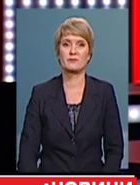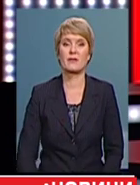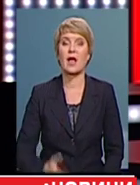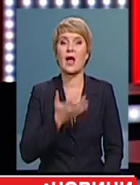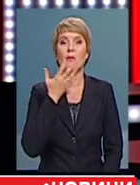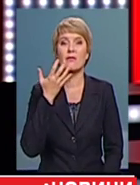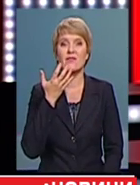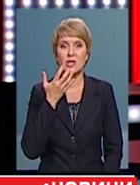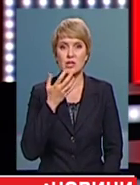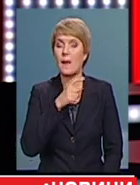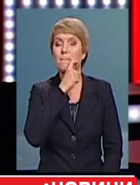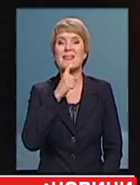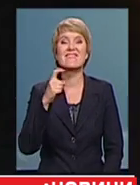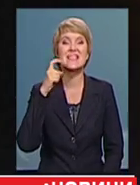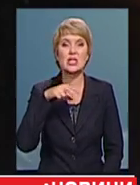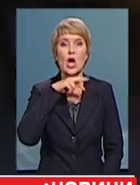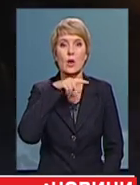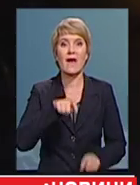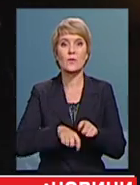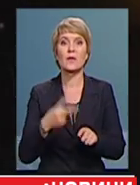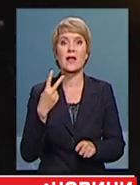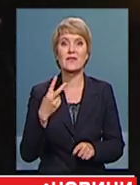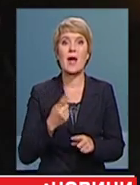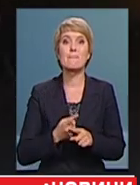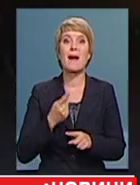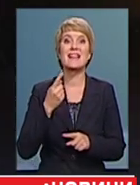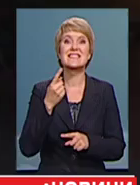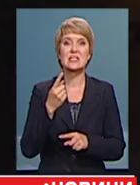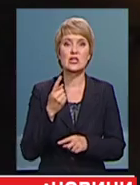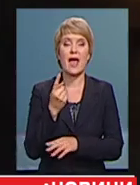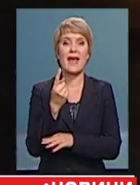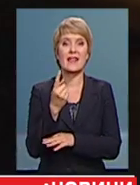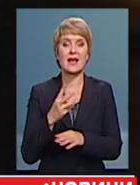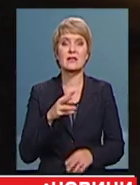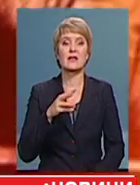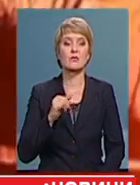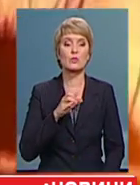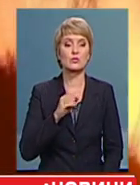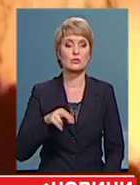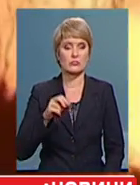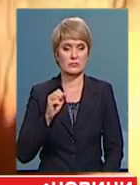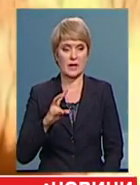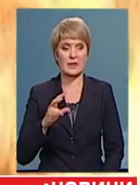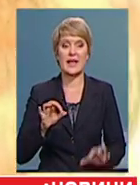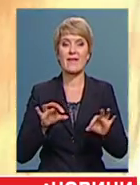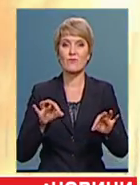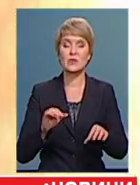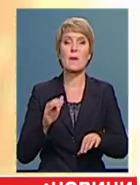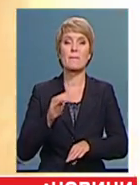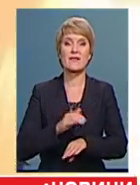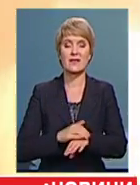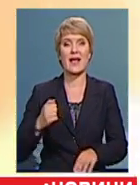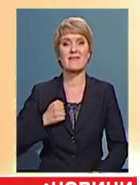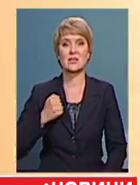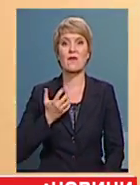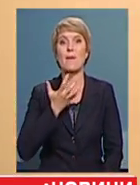Північна Корея випробувала дві балістичні ракети середнього радіусу дії «Мусудан». Інформацію підтвердили військові Південної Кореї та